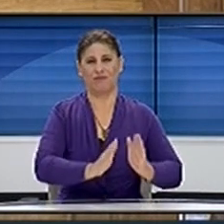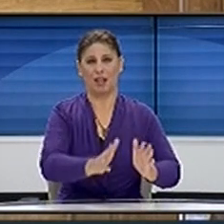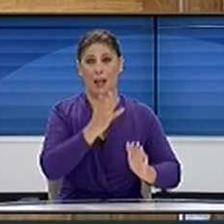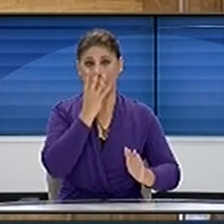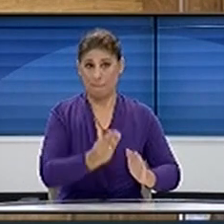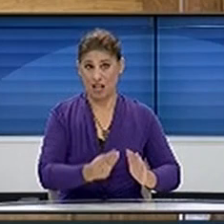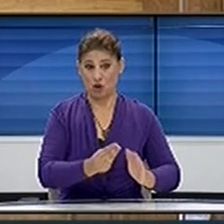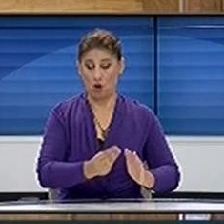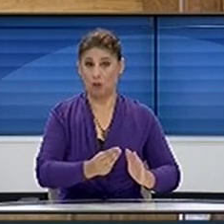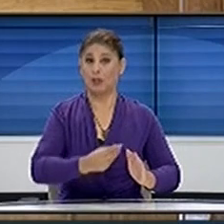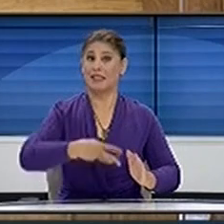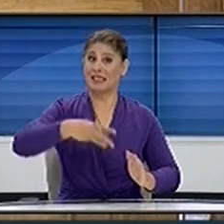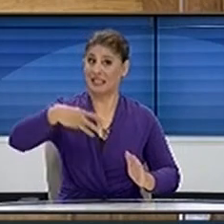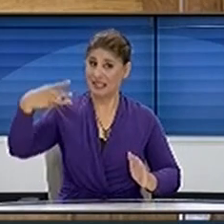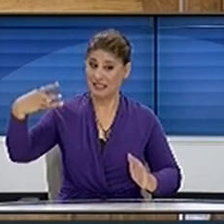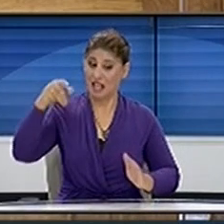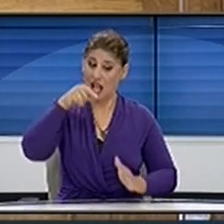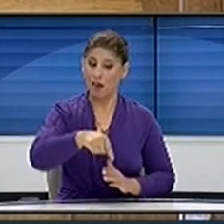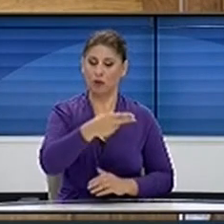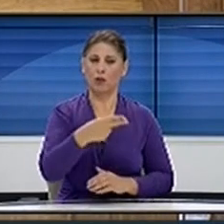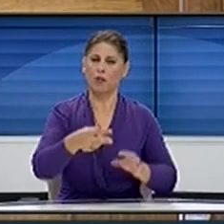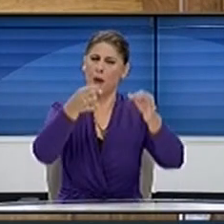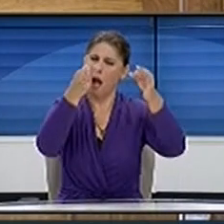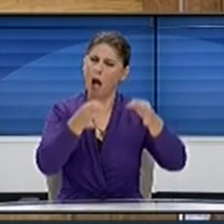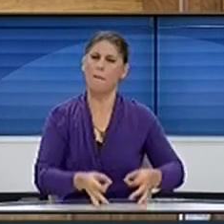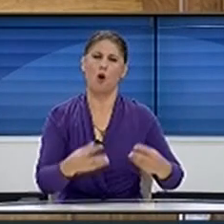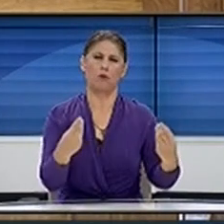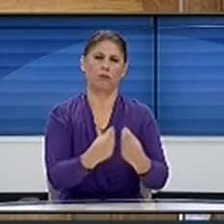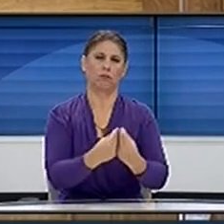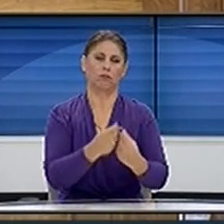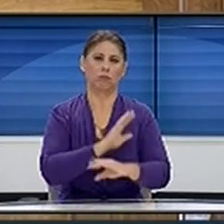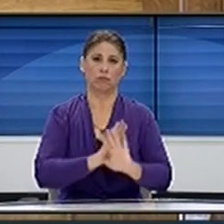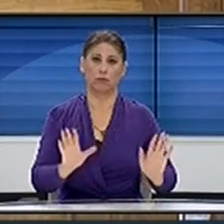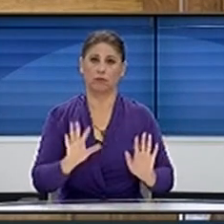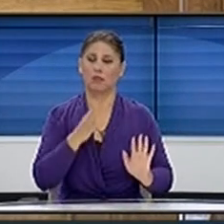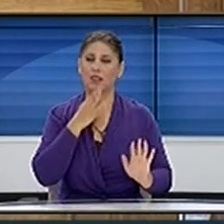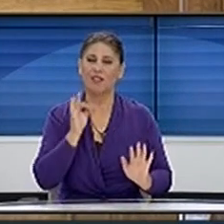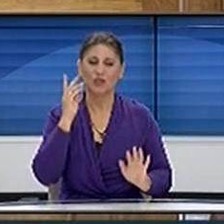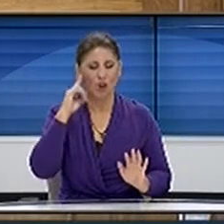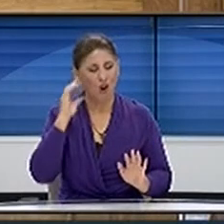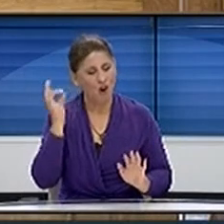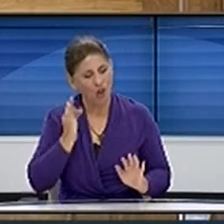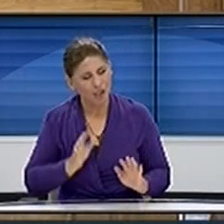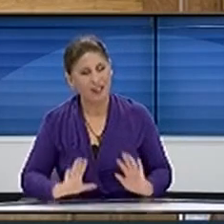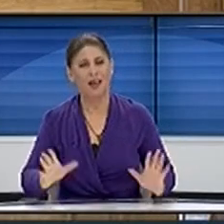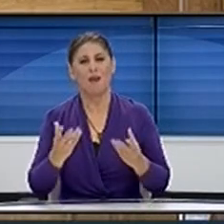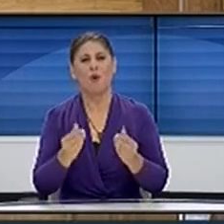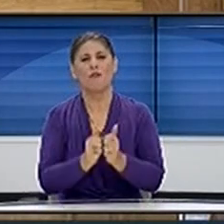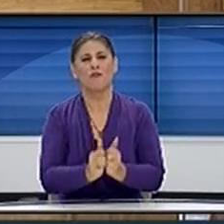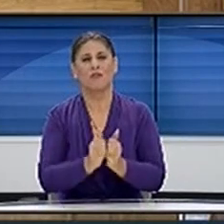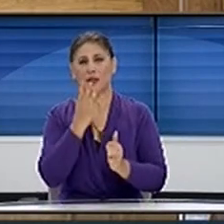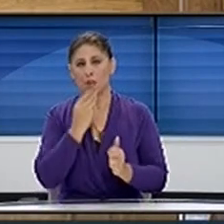ΣΥΡΙΖΑ και σε αυτό το θέμα είναι απόλυτη. Γι' αυτό και ευλόγως πολλοί φίλοι του